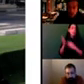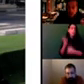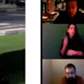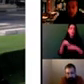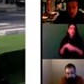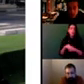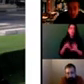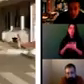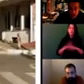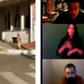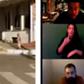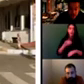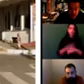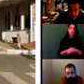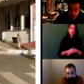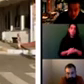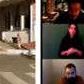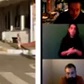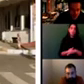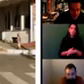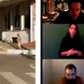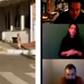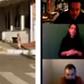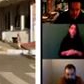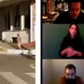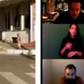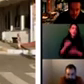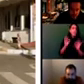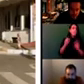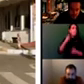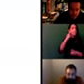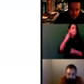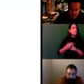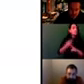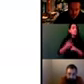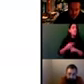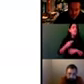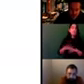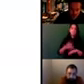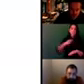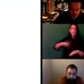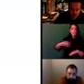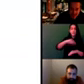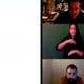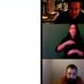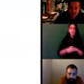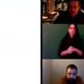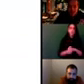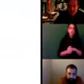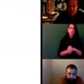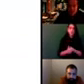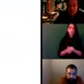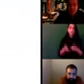Buna dair birçok deneyler yaptık diyebilirim. Burada işte mahalleliyle iletişim,